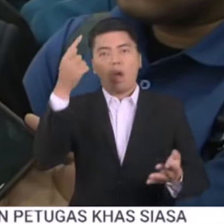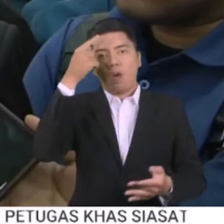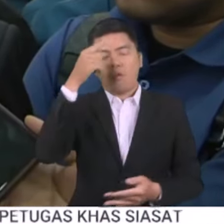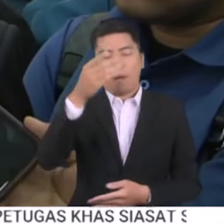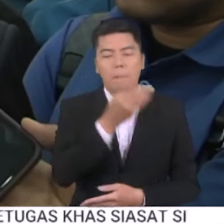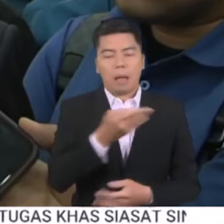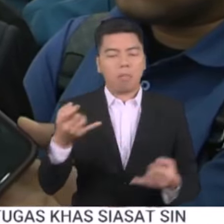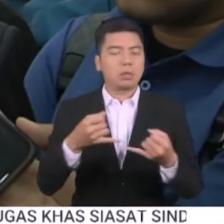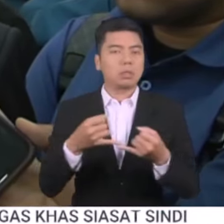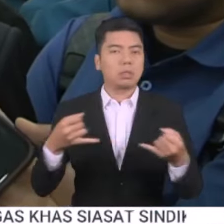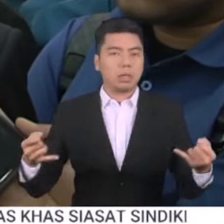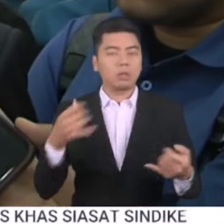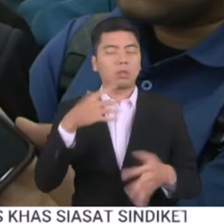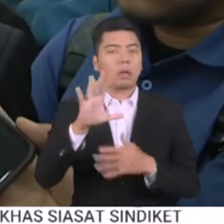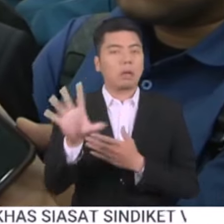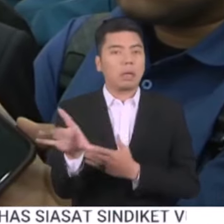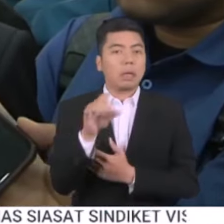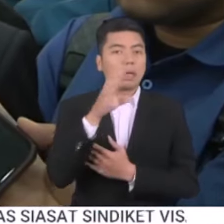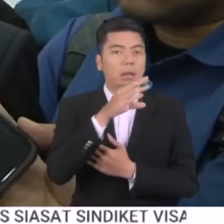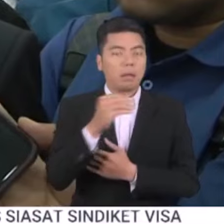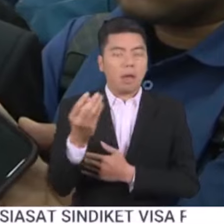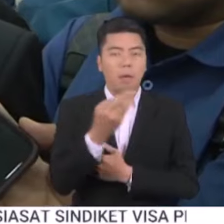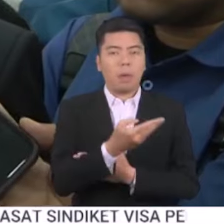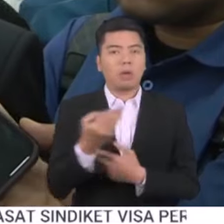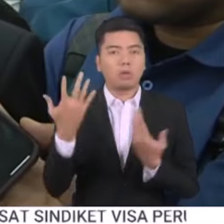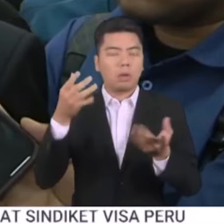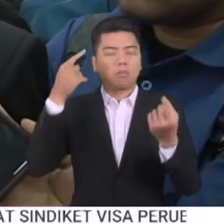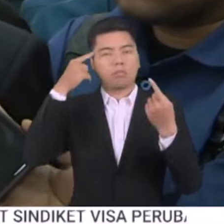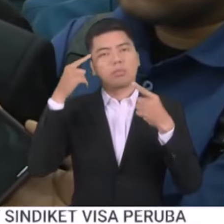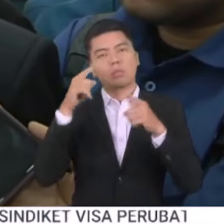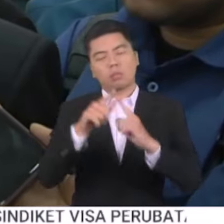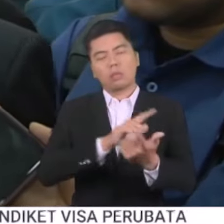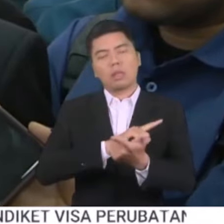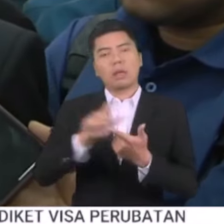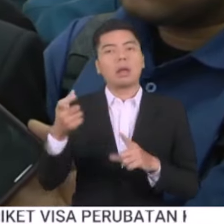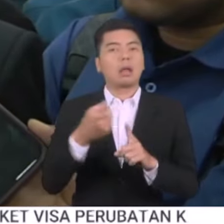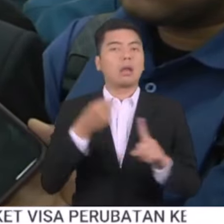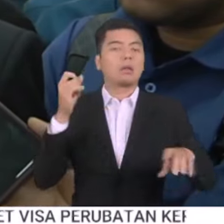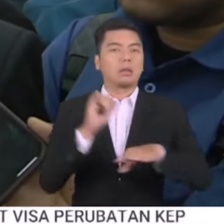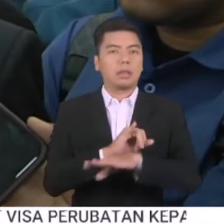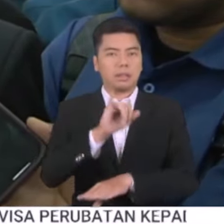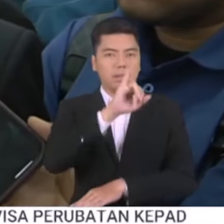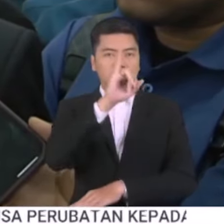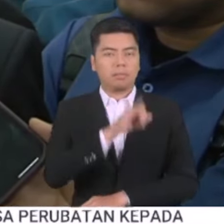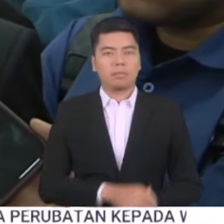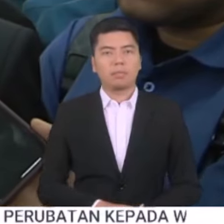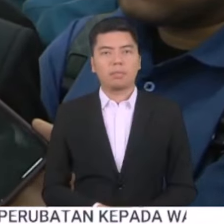yang kita pilih, yang juga mendapat persetujuan daripada industri